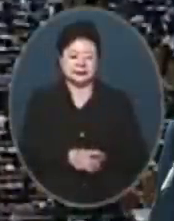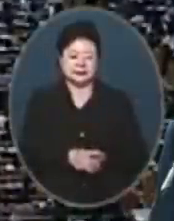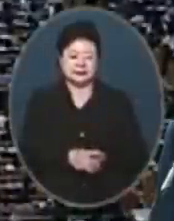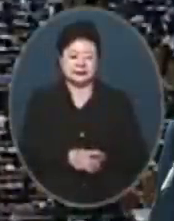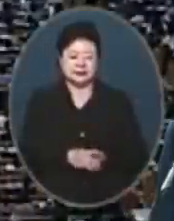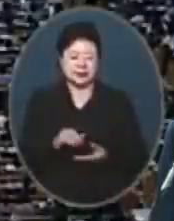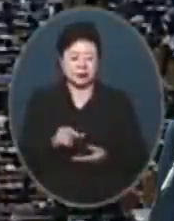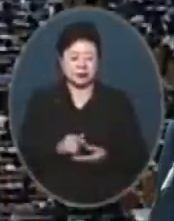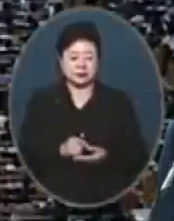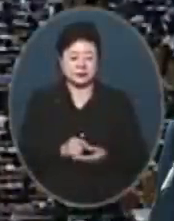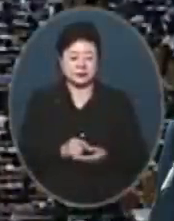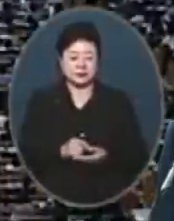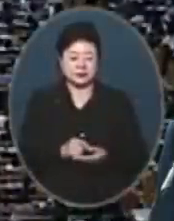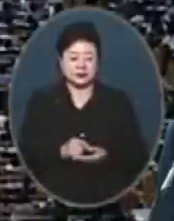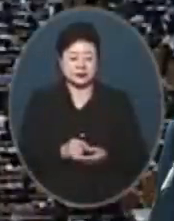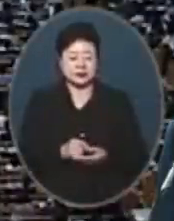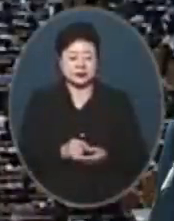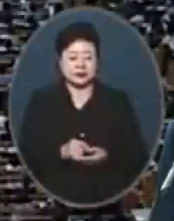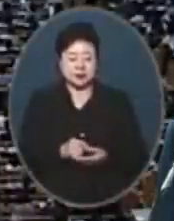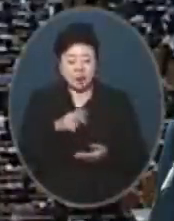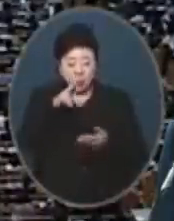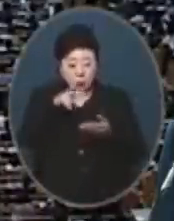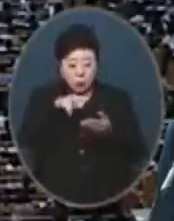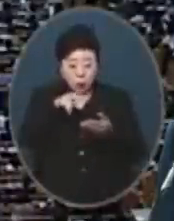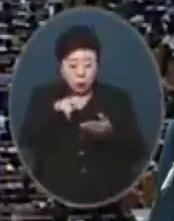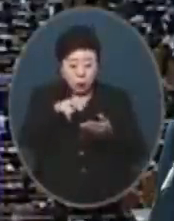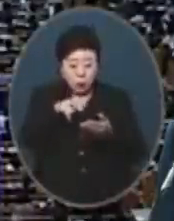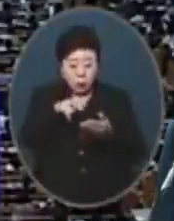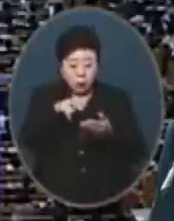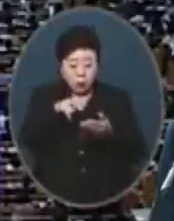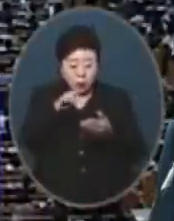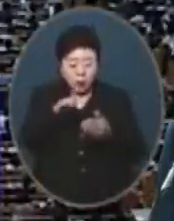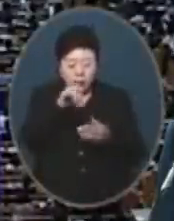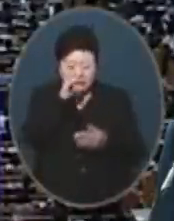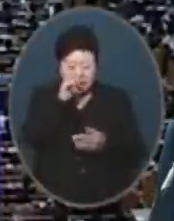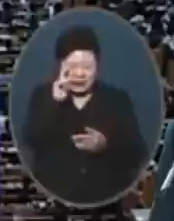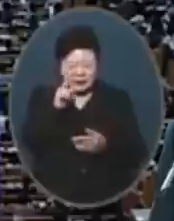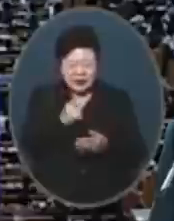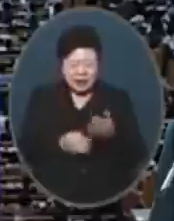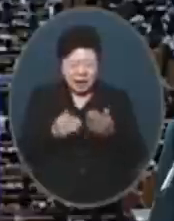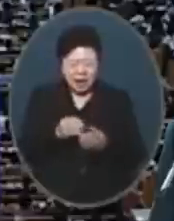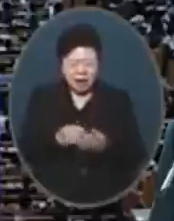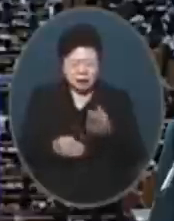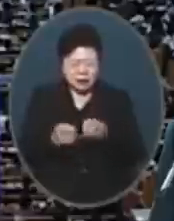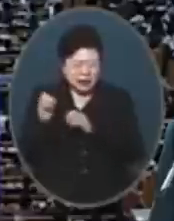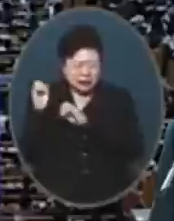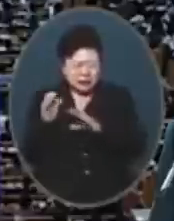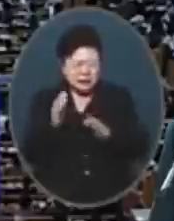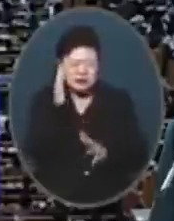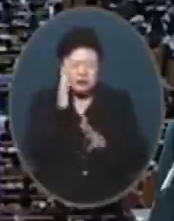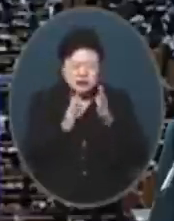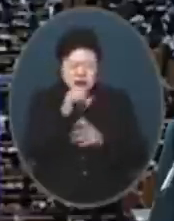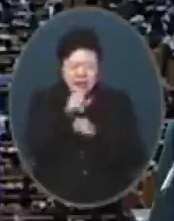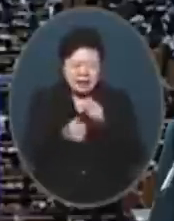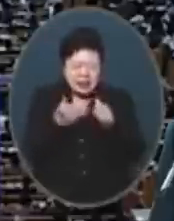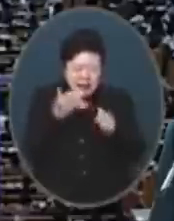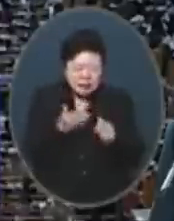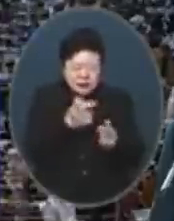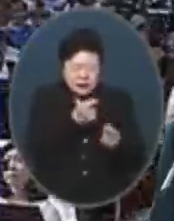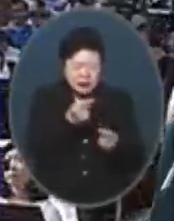마태복음 6장 32절에 오늘 이따가 내일 아궁이에 던져지는 들풀도 하나님이